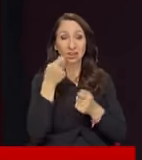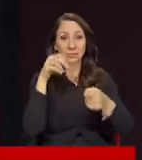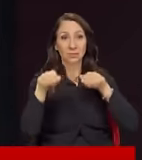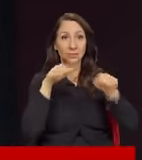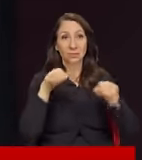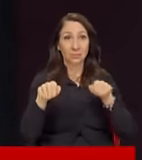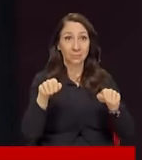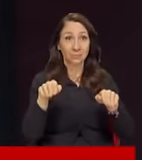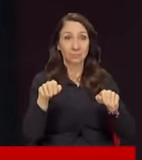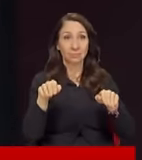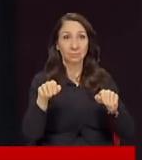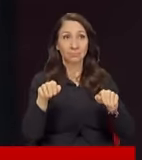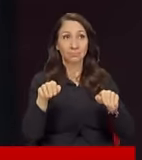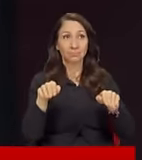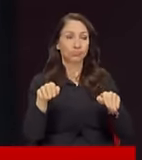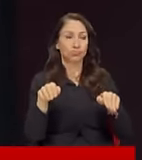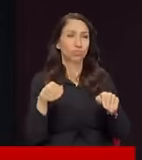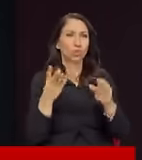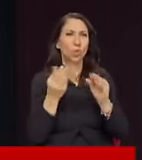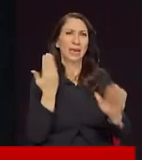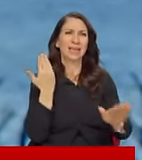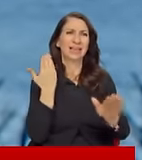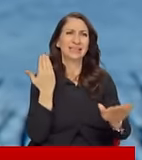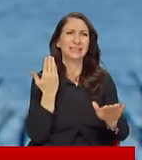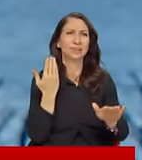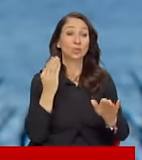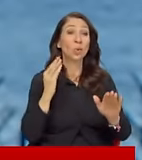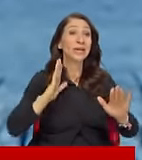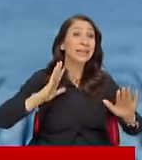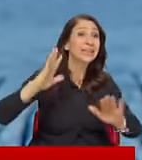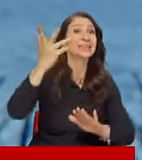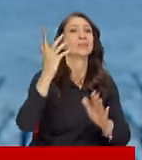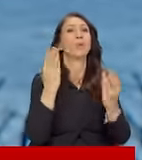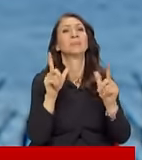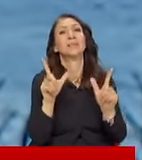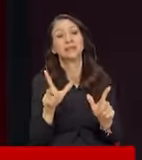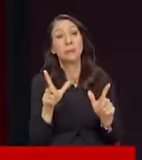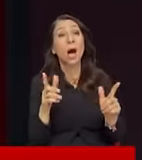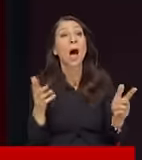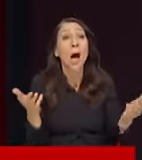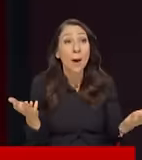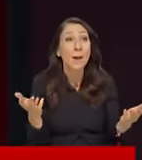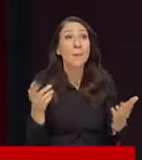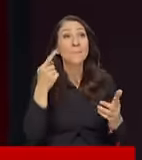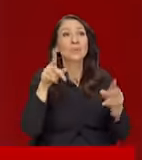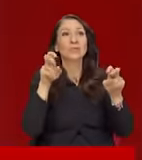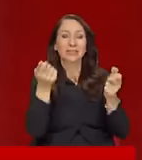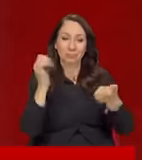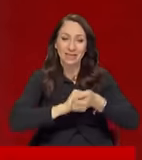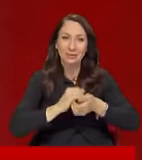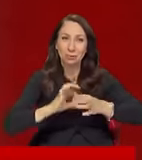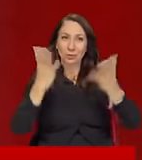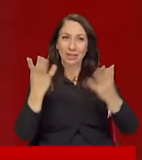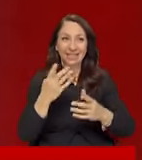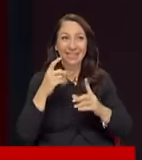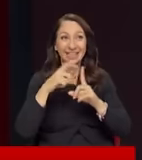istihdama katılımı, yani çok gerideyiz yani. Çok ileriye gitmemiz lazım. Ama Dilek Hanım belki bu konuyu aşacağız